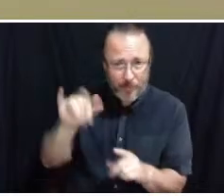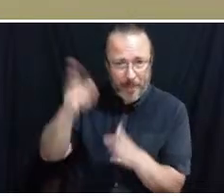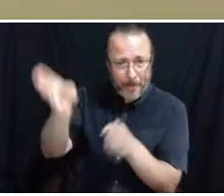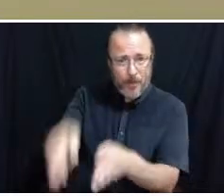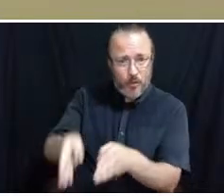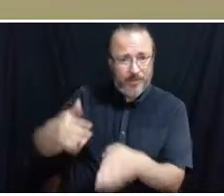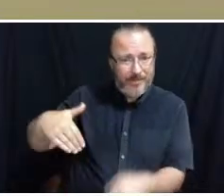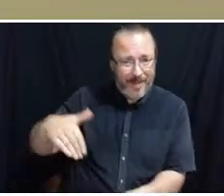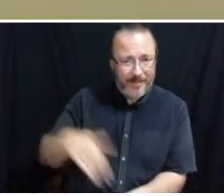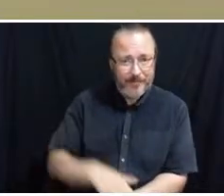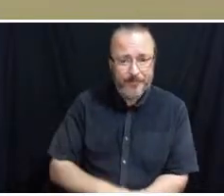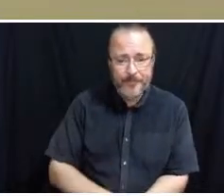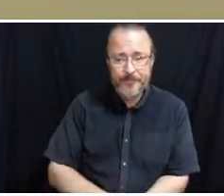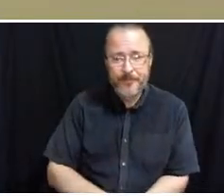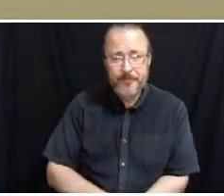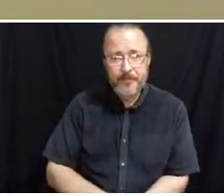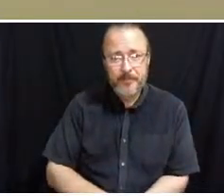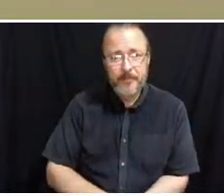Manos.